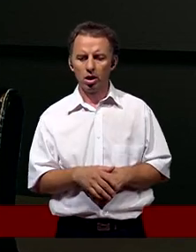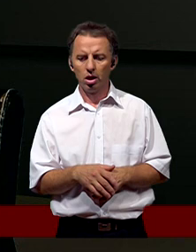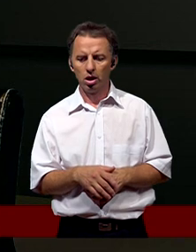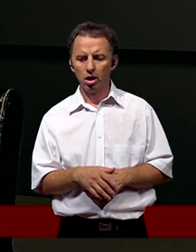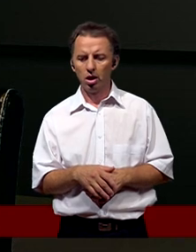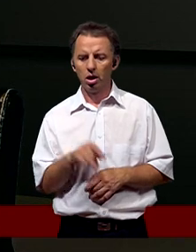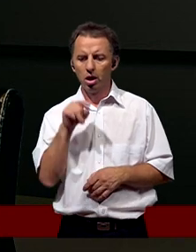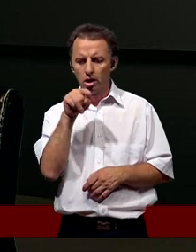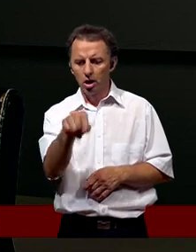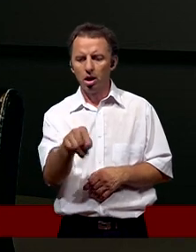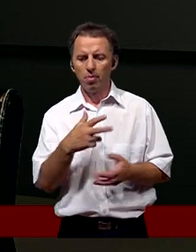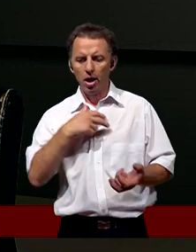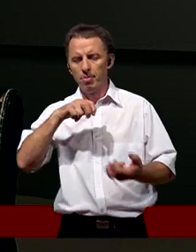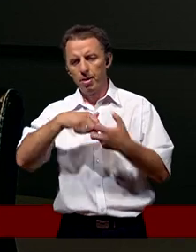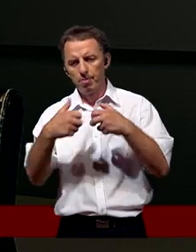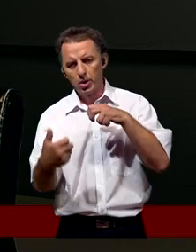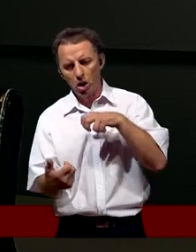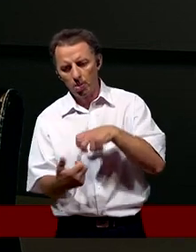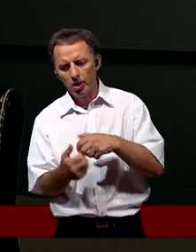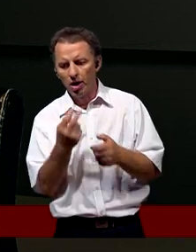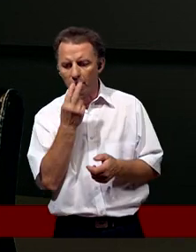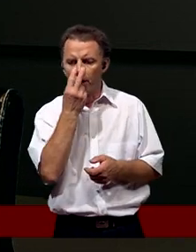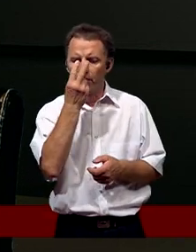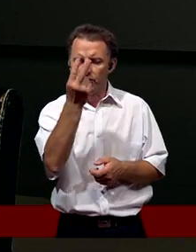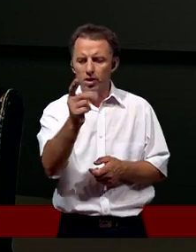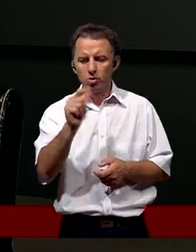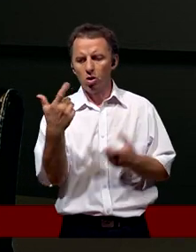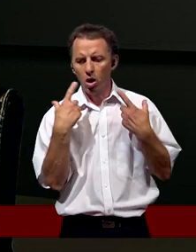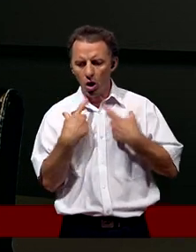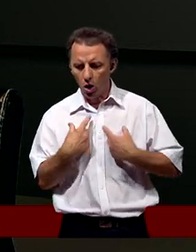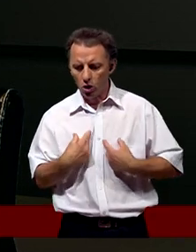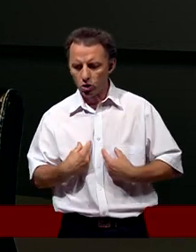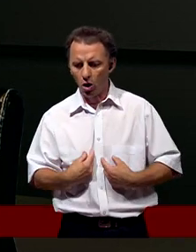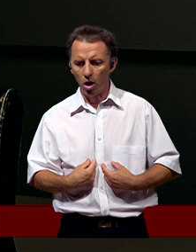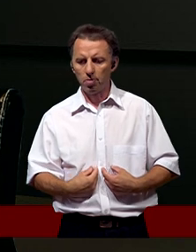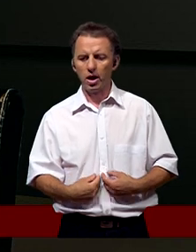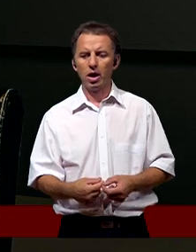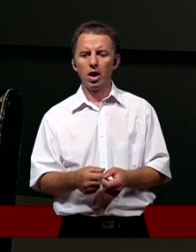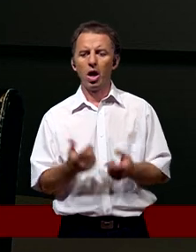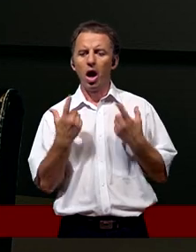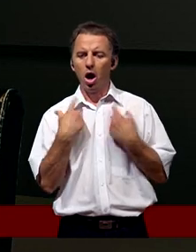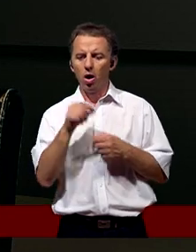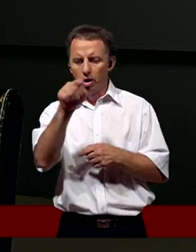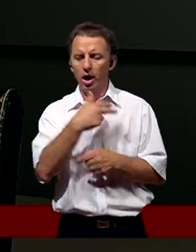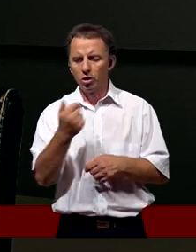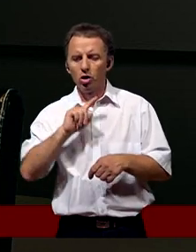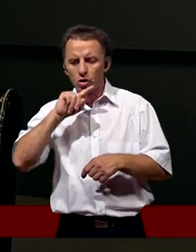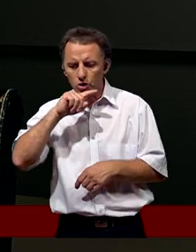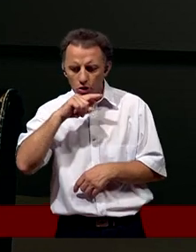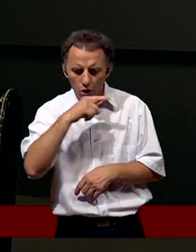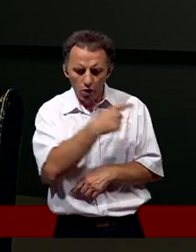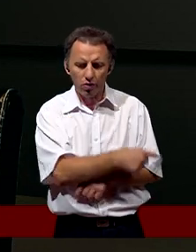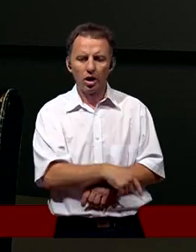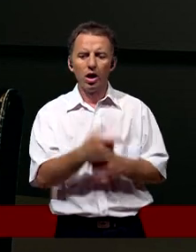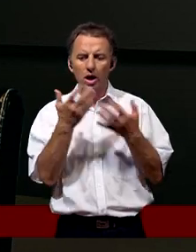No i właśnie, i z tym często mamy problem wtedy, kiedy my widzimy drugą osobę właśnie, widzimy go w tym, że on na przykład nas krzywdzi, że